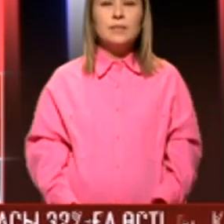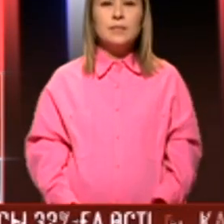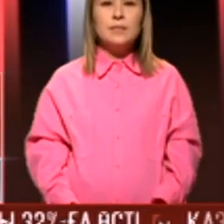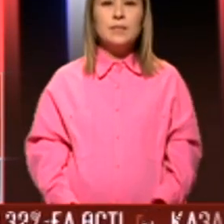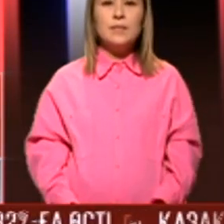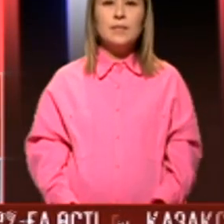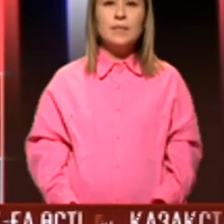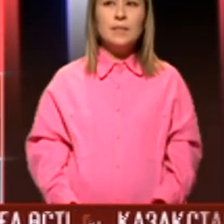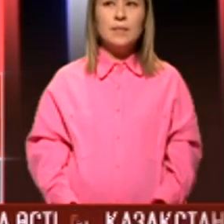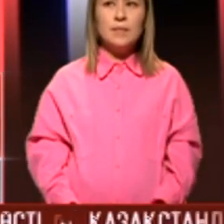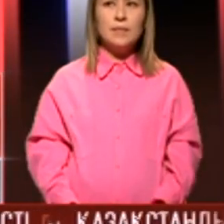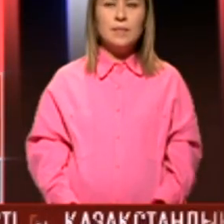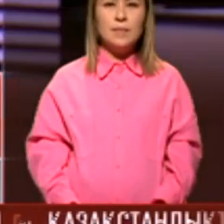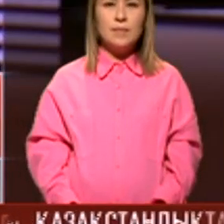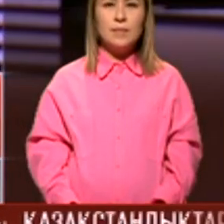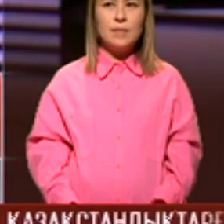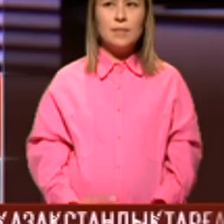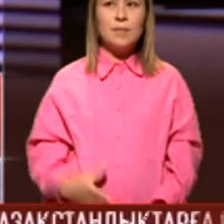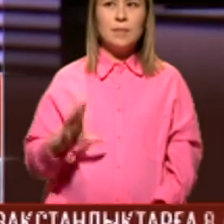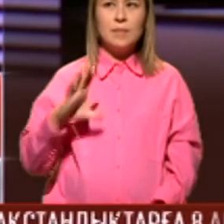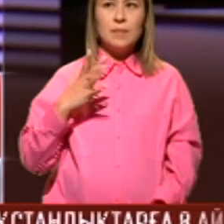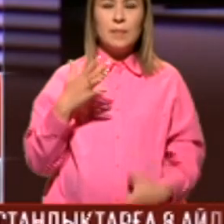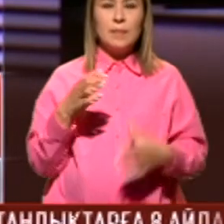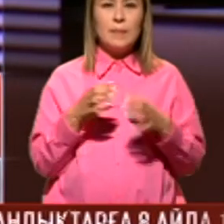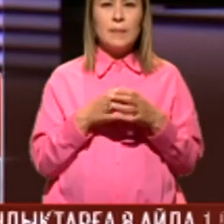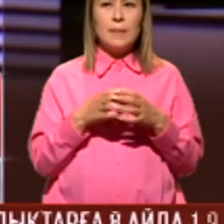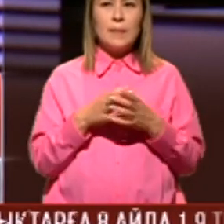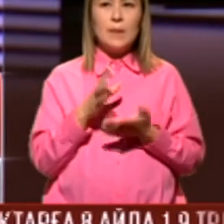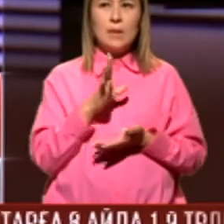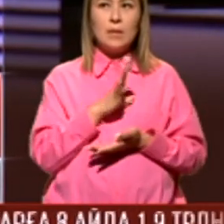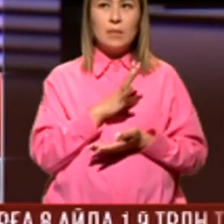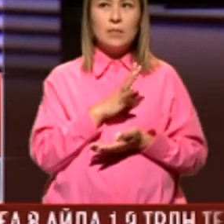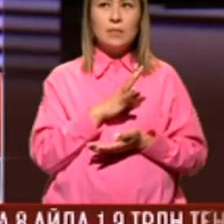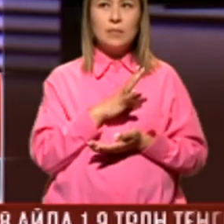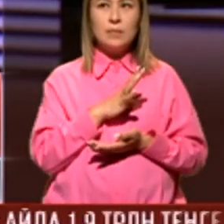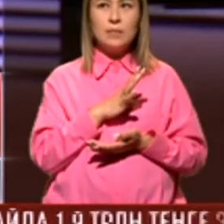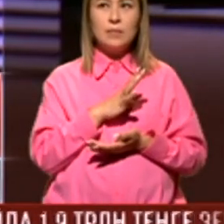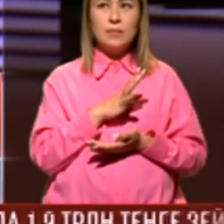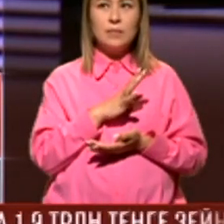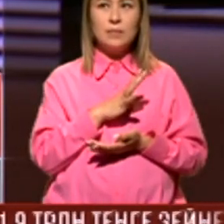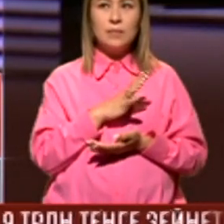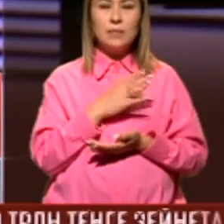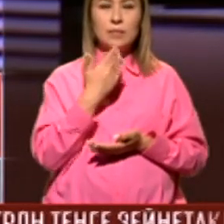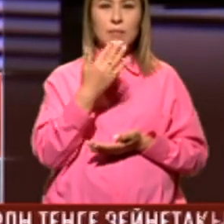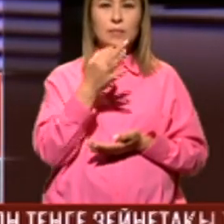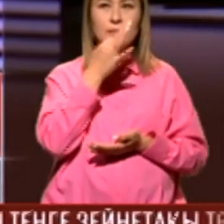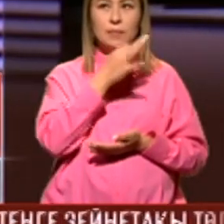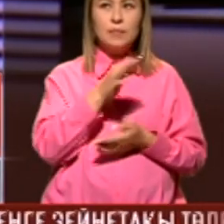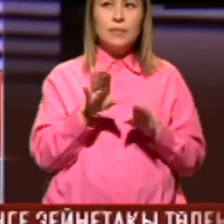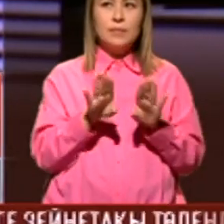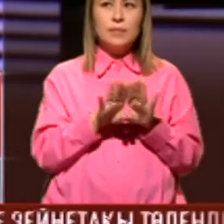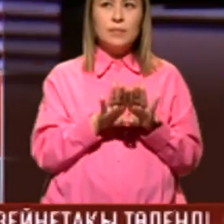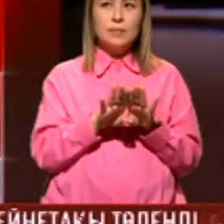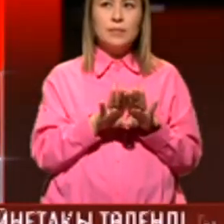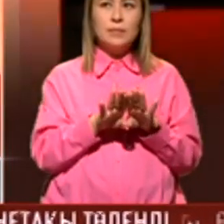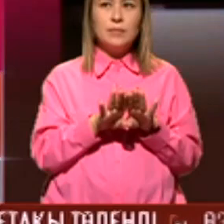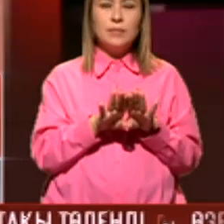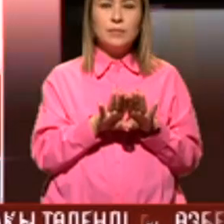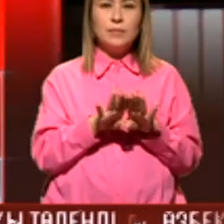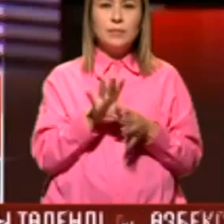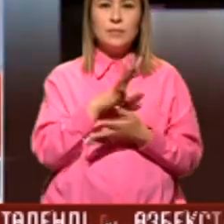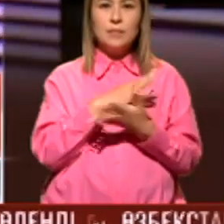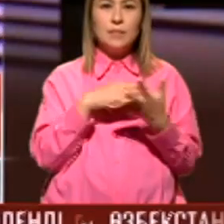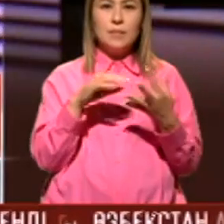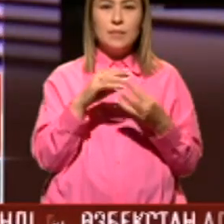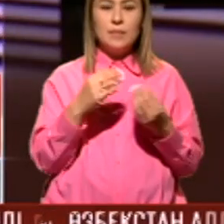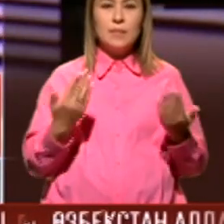бұрын стратегиялық департамент деп есептелгені, ол сіз өзіңіз айтқандай, бүкіл осы